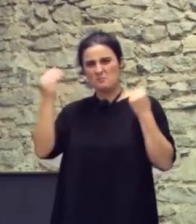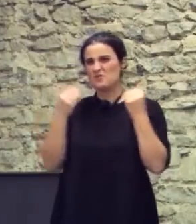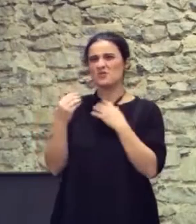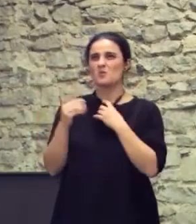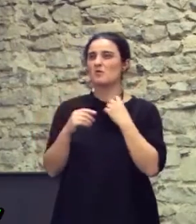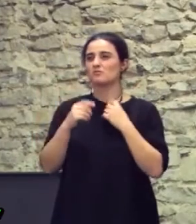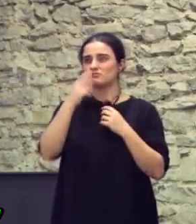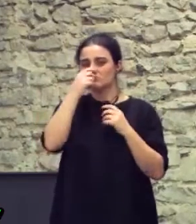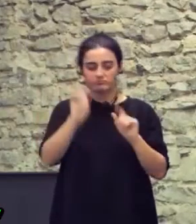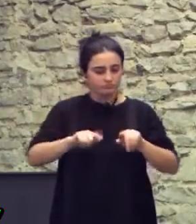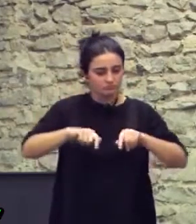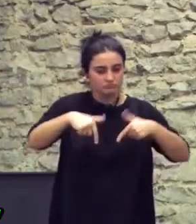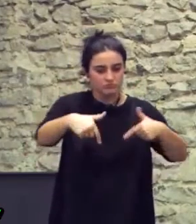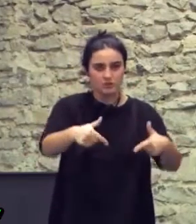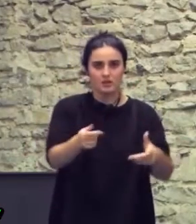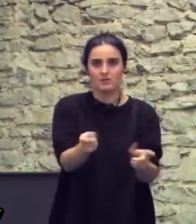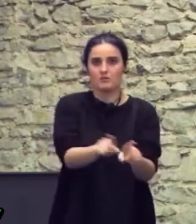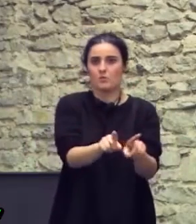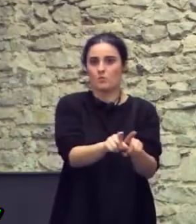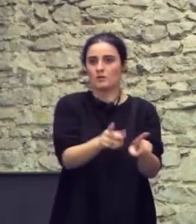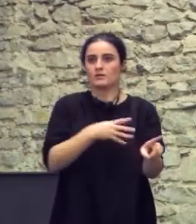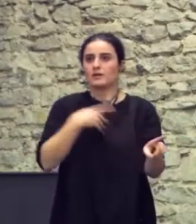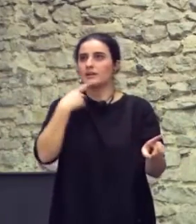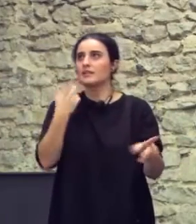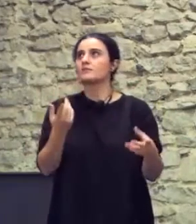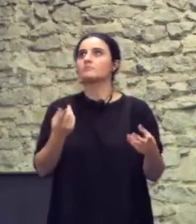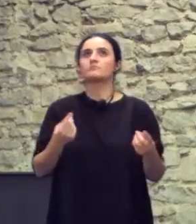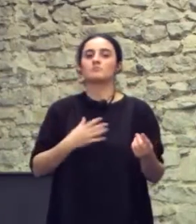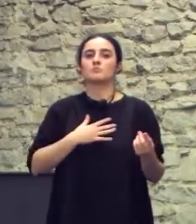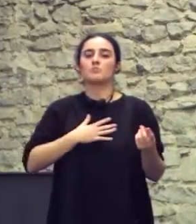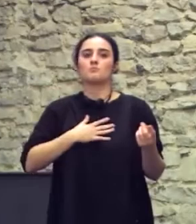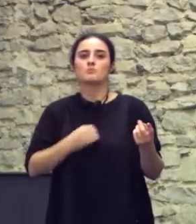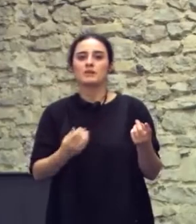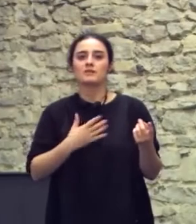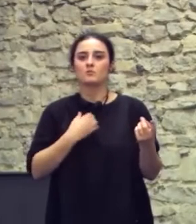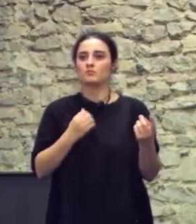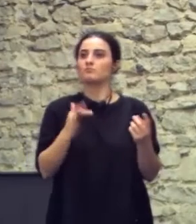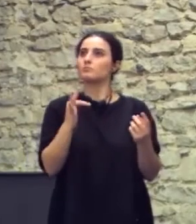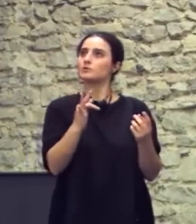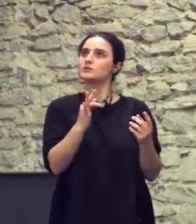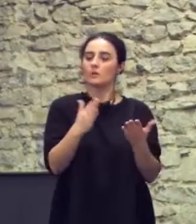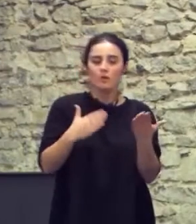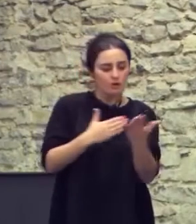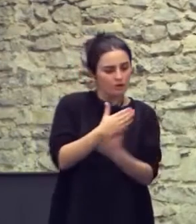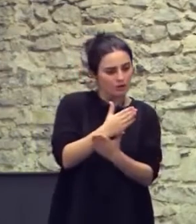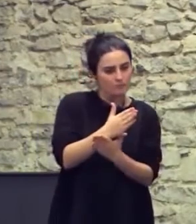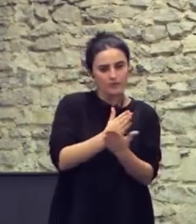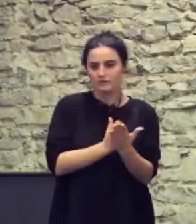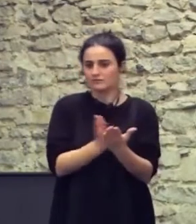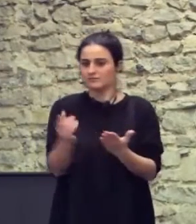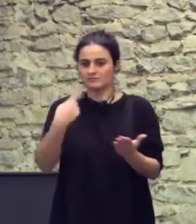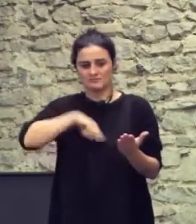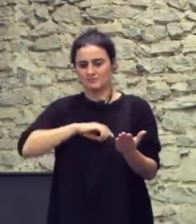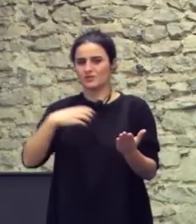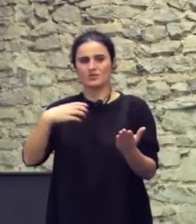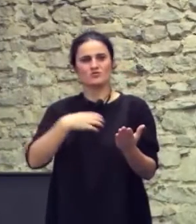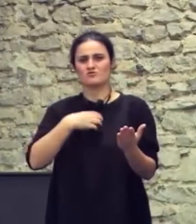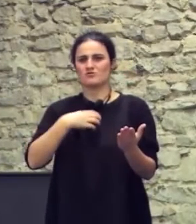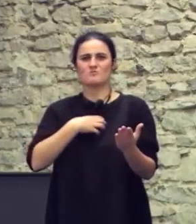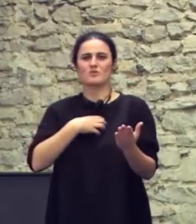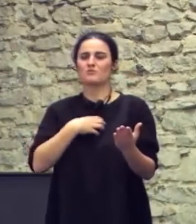zakarrontzien kontua bezala. Bueno, pues, koloretako zakarrontziena oso ondo dago, baina oraindik gertatzen zaiguna da ezin dugula eskua produkzioan sartu. Ezin diogu